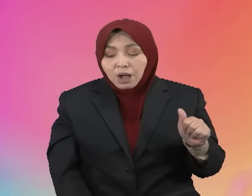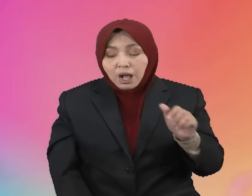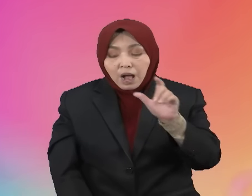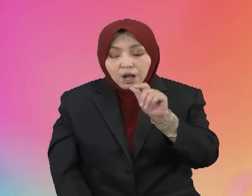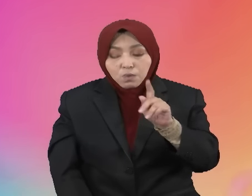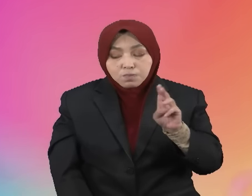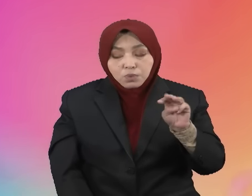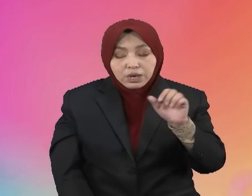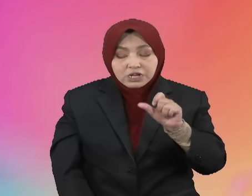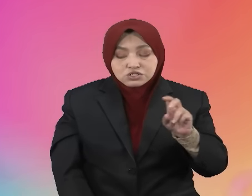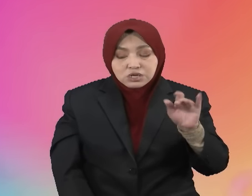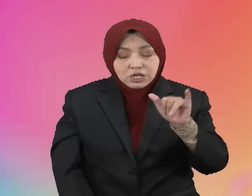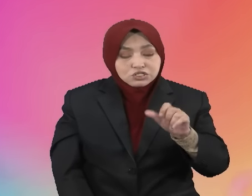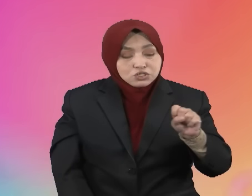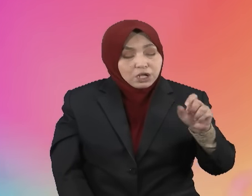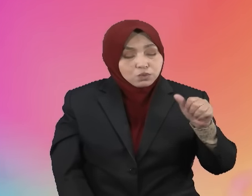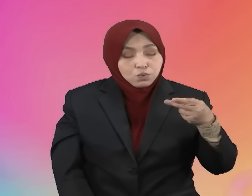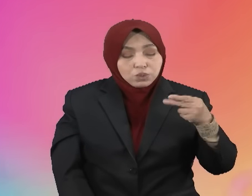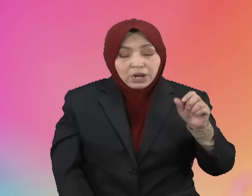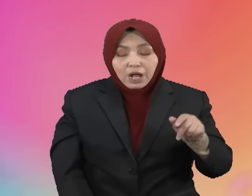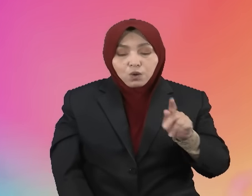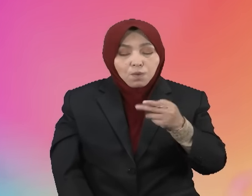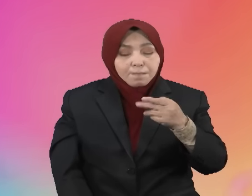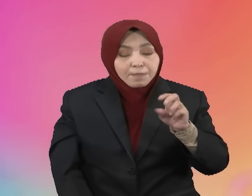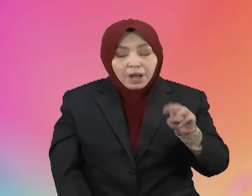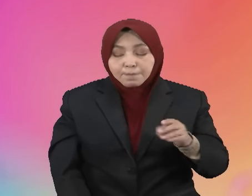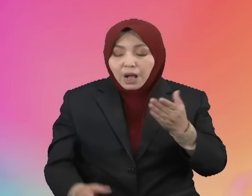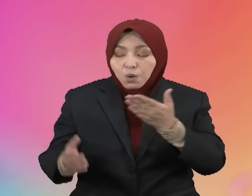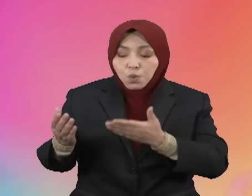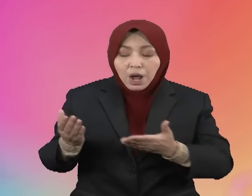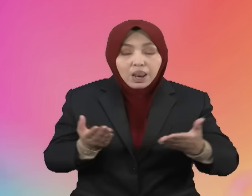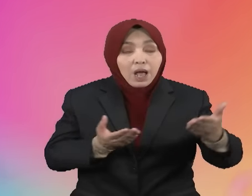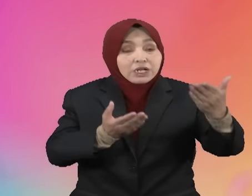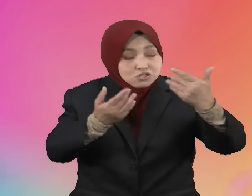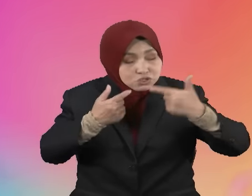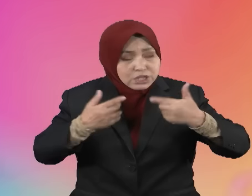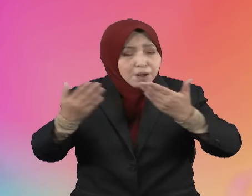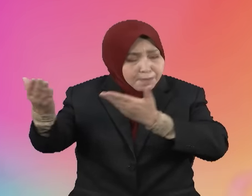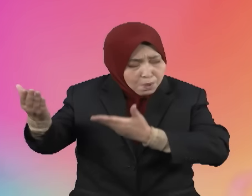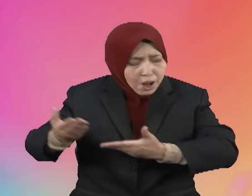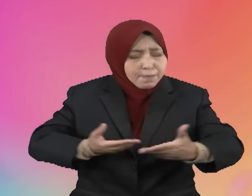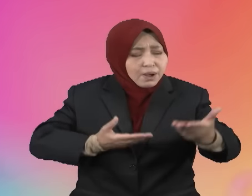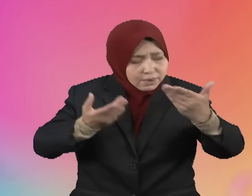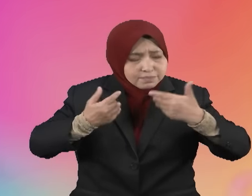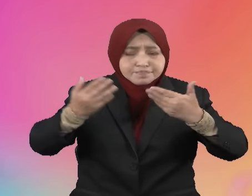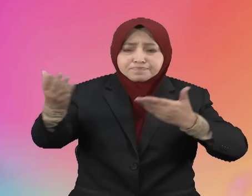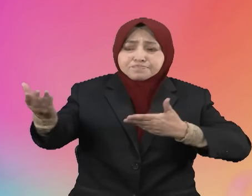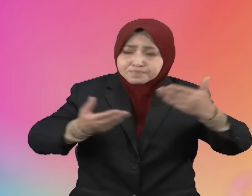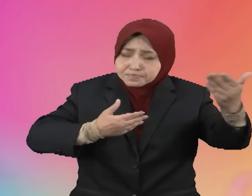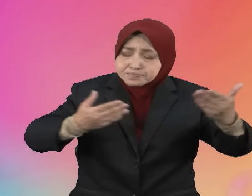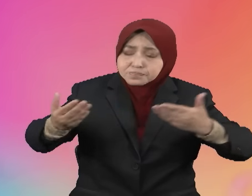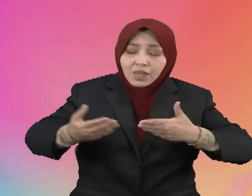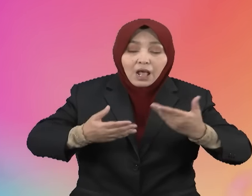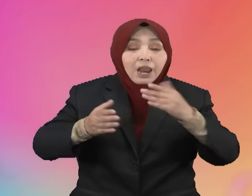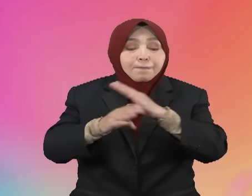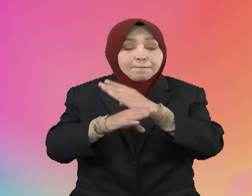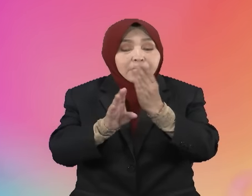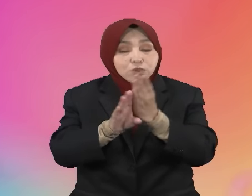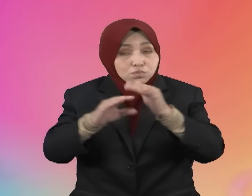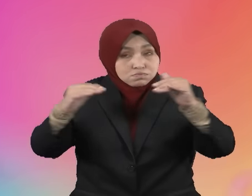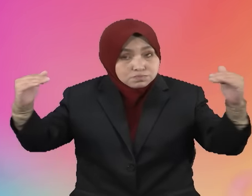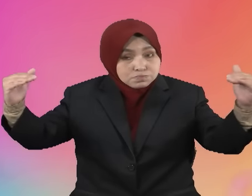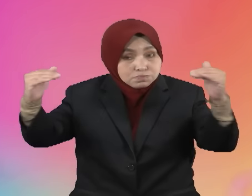akumul ladzina yashhadun. Halumma itu maksudnya bawalah ke sini, marilah. Halumma ini maksudnya ajak, tapi dalam bentuk satu level,